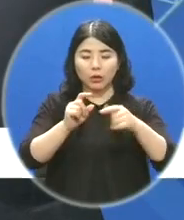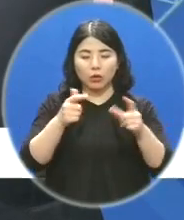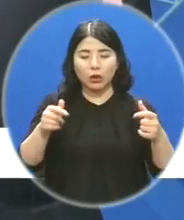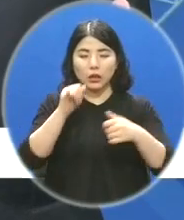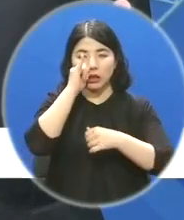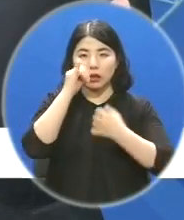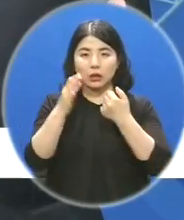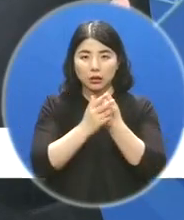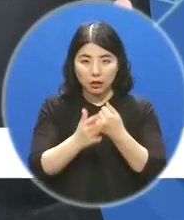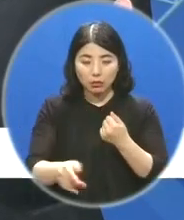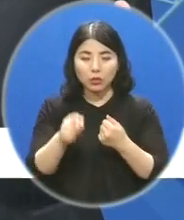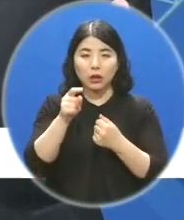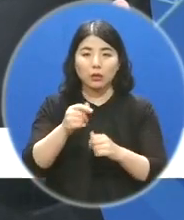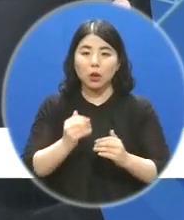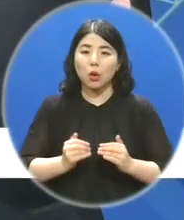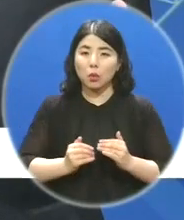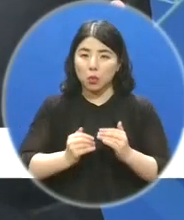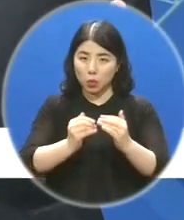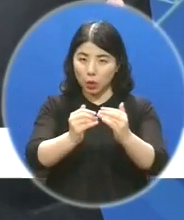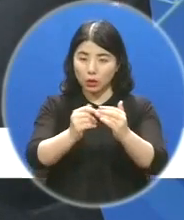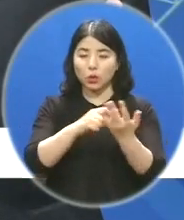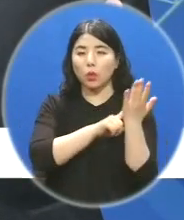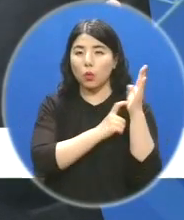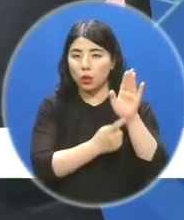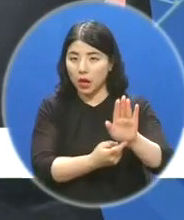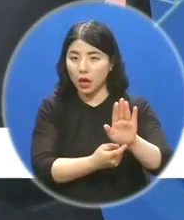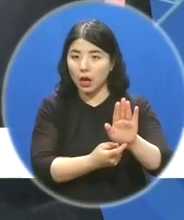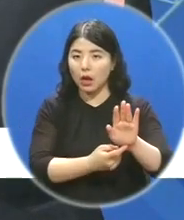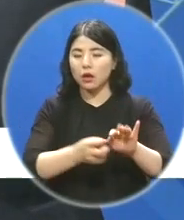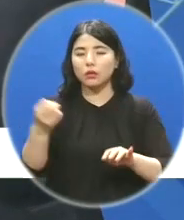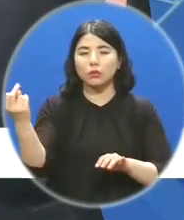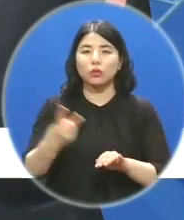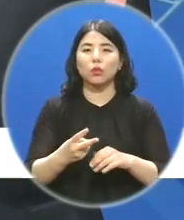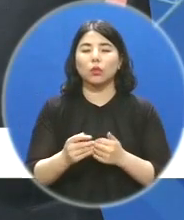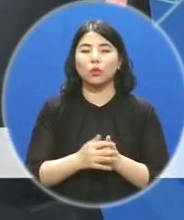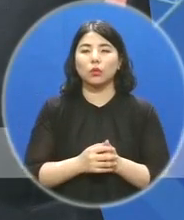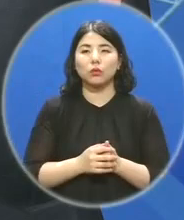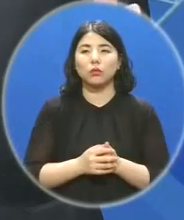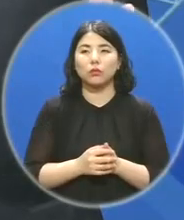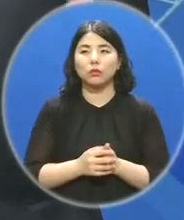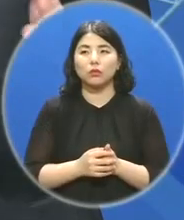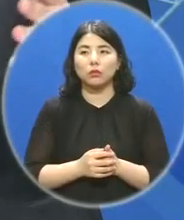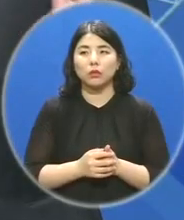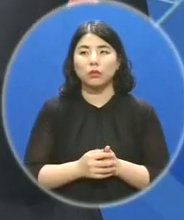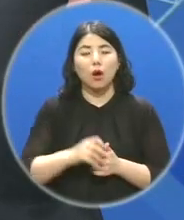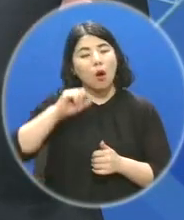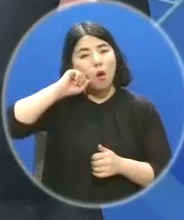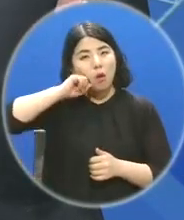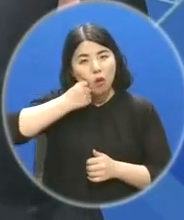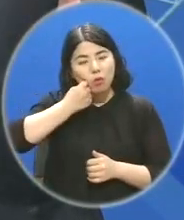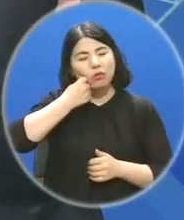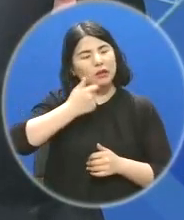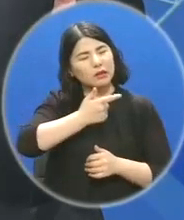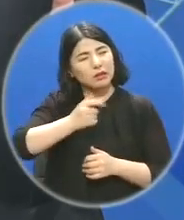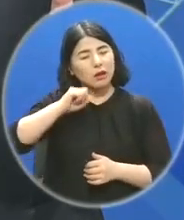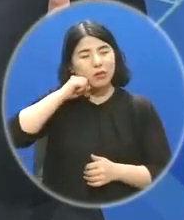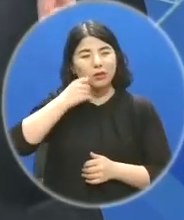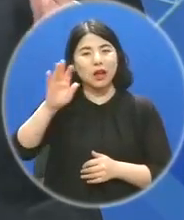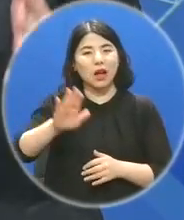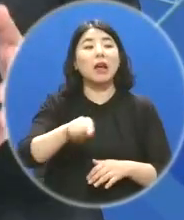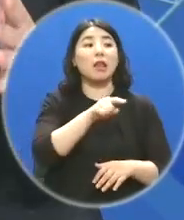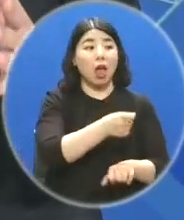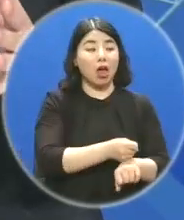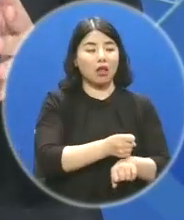되니까 그것도 좀 그 과정도 좀 공개하고 좀. 그게 대단히 어려운 것이 아닌데 사실 이제 고위원님이